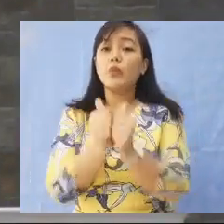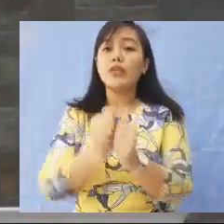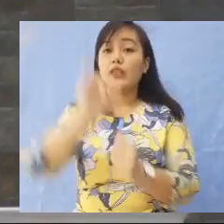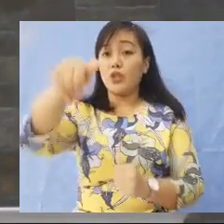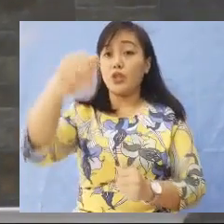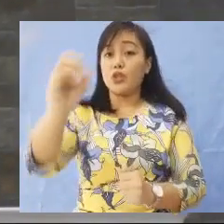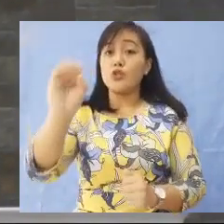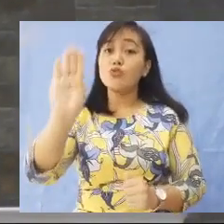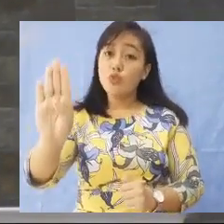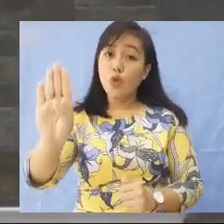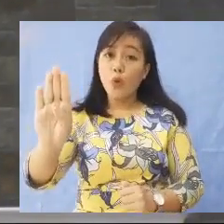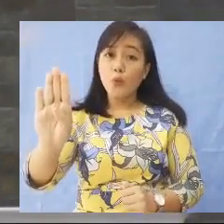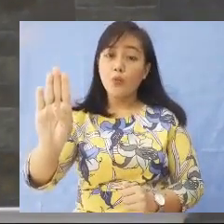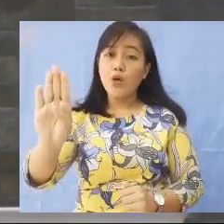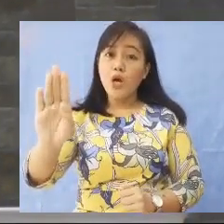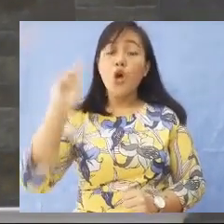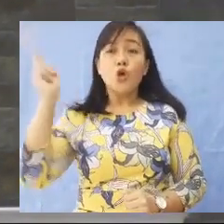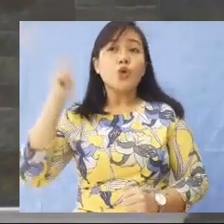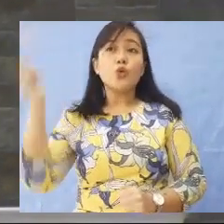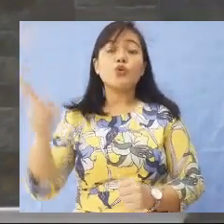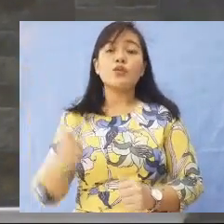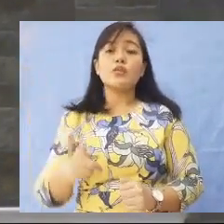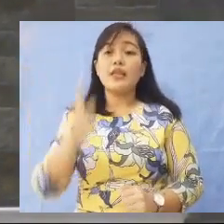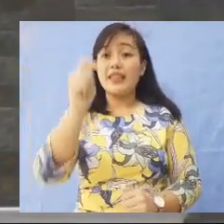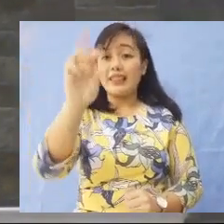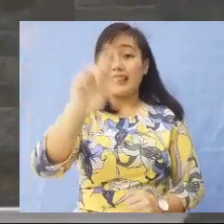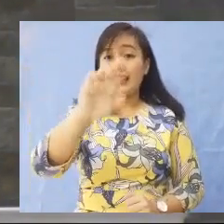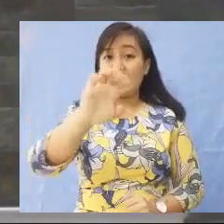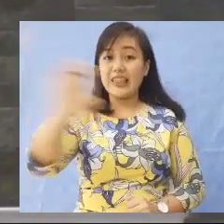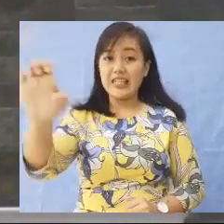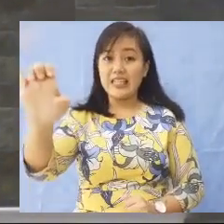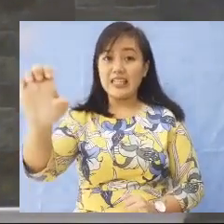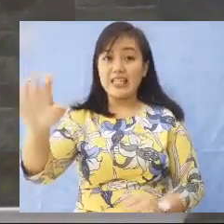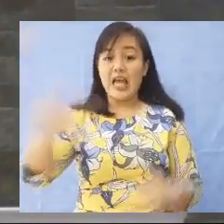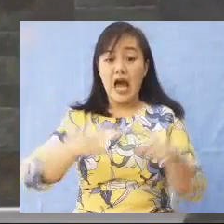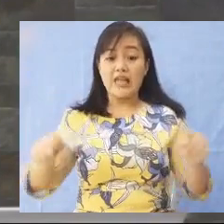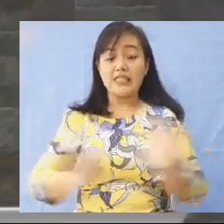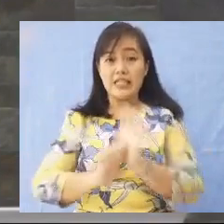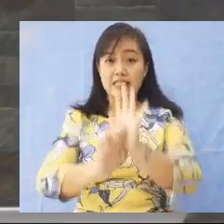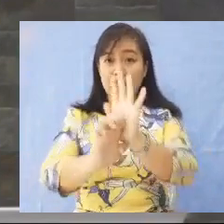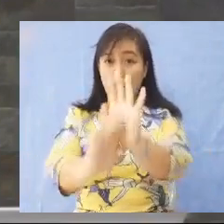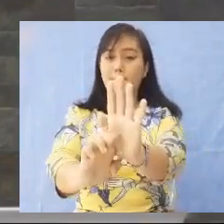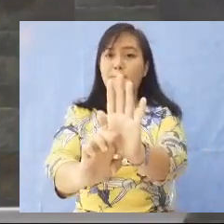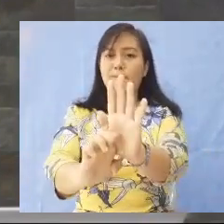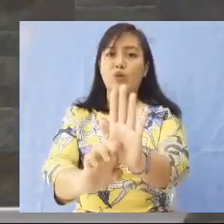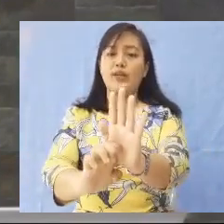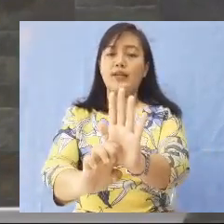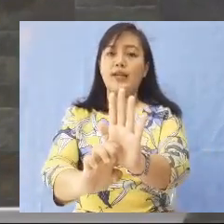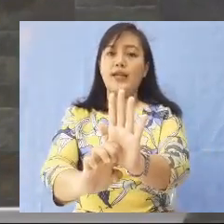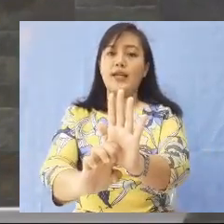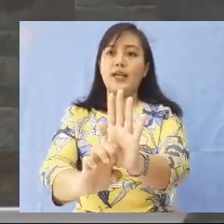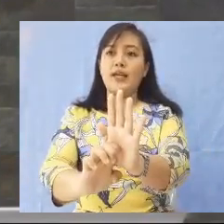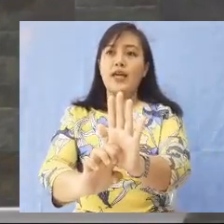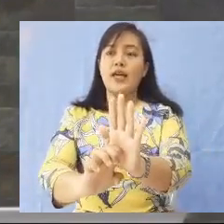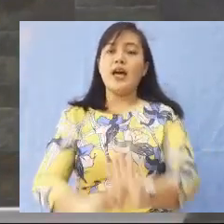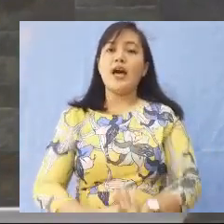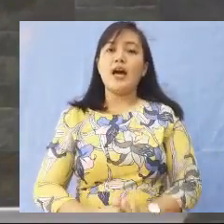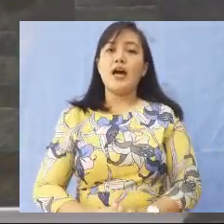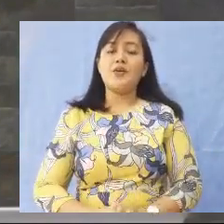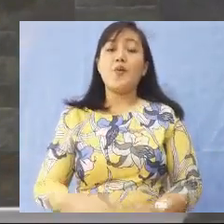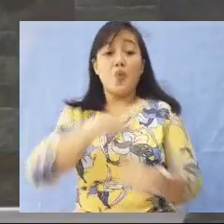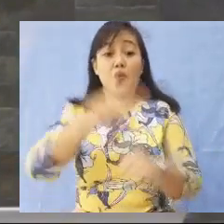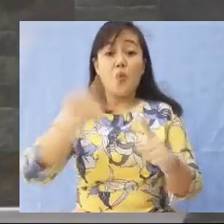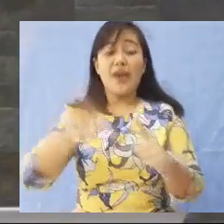yan. But as long as yung kanyang ugat ay nakakapit doon